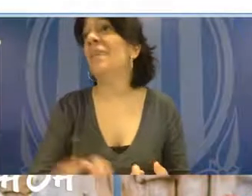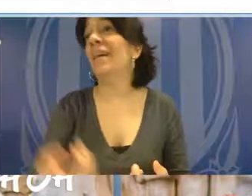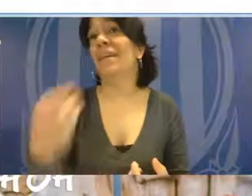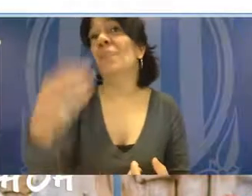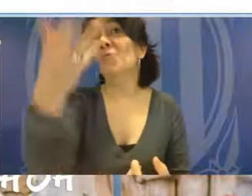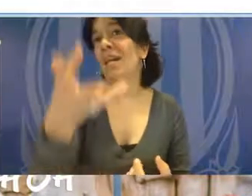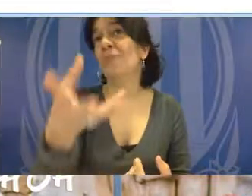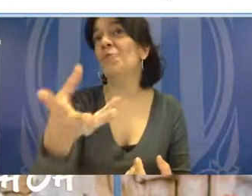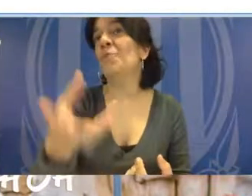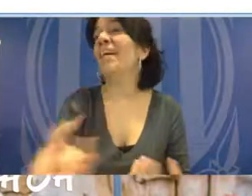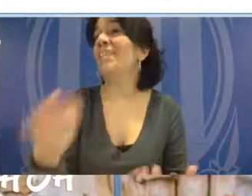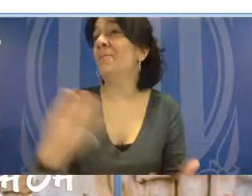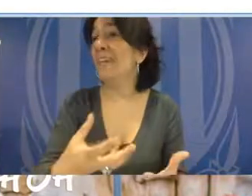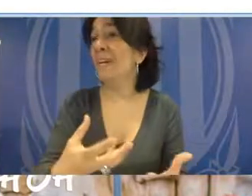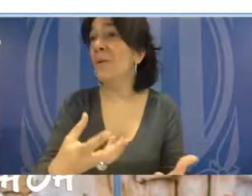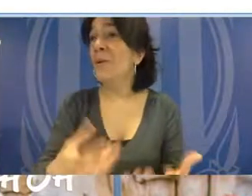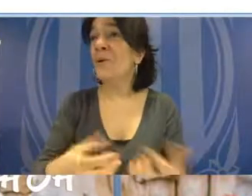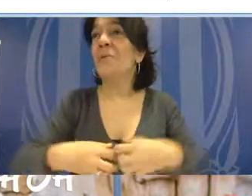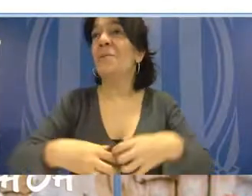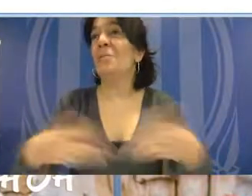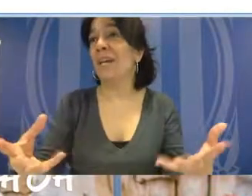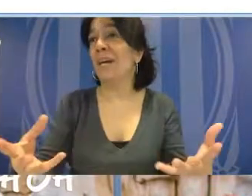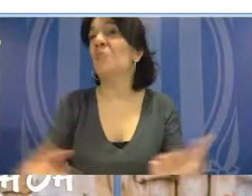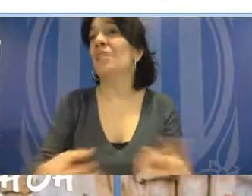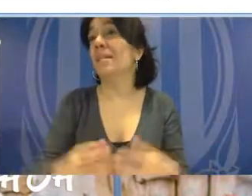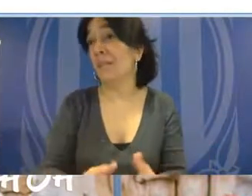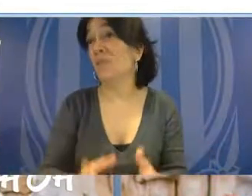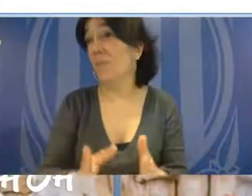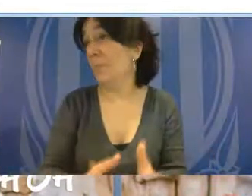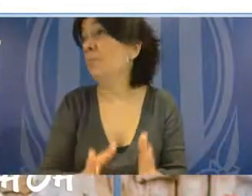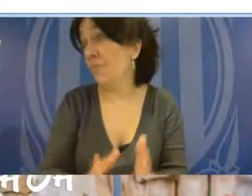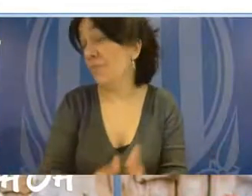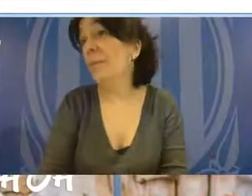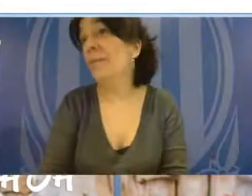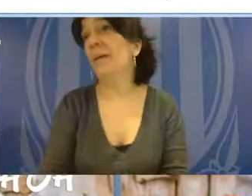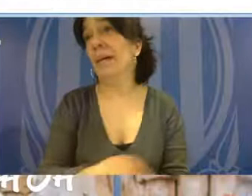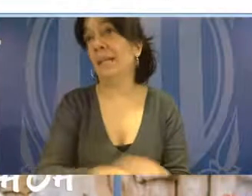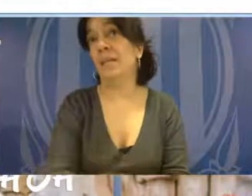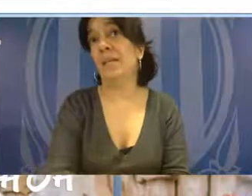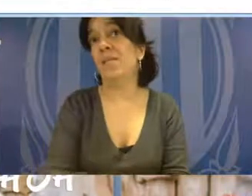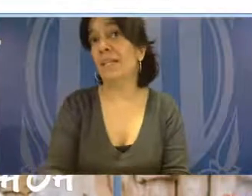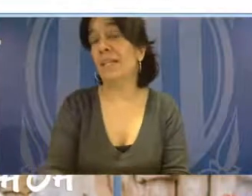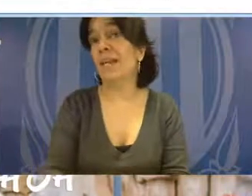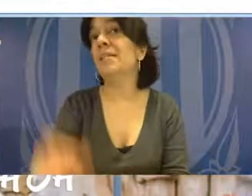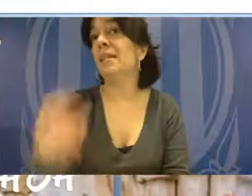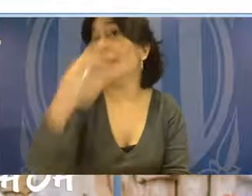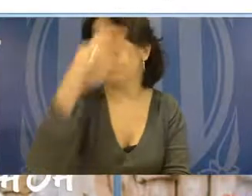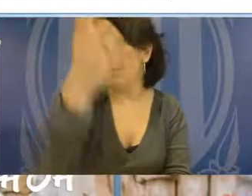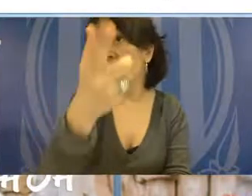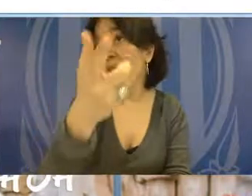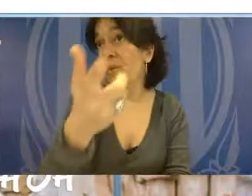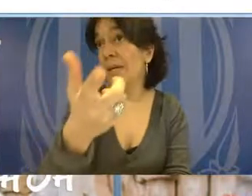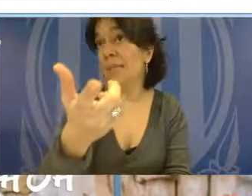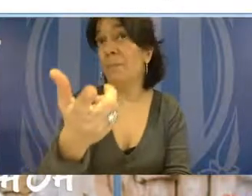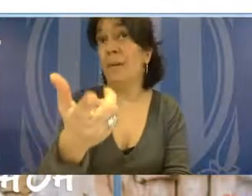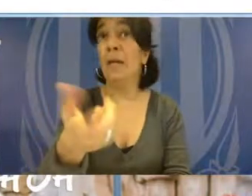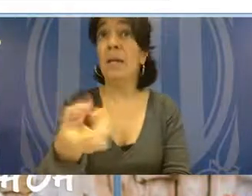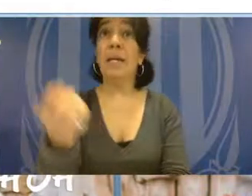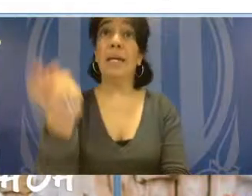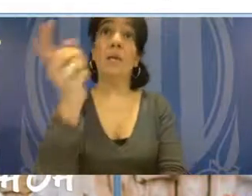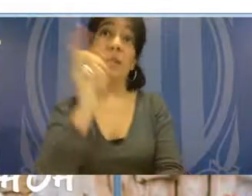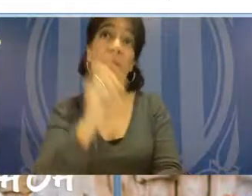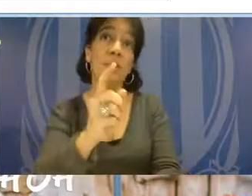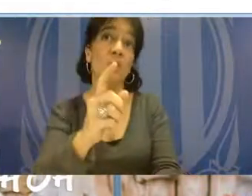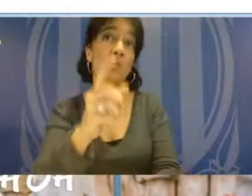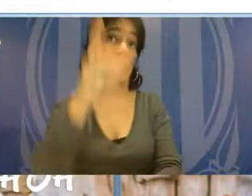i m'agrada mostrar-vos-ho perquè així veieu, no només explicar-vos quines accions de promoció fem a través de diferents canals, sinó que també veieu un exemple.